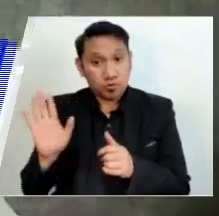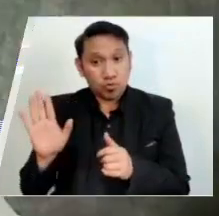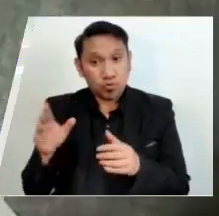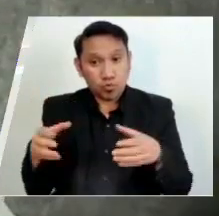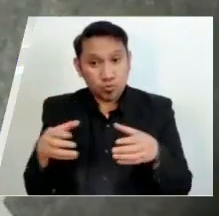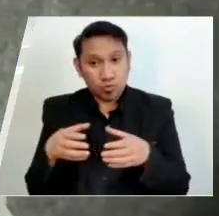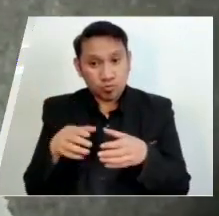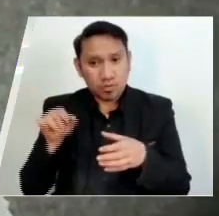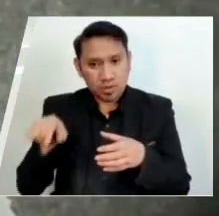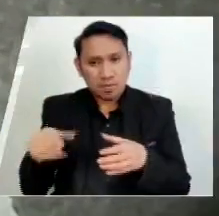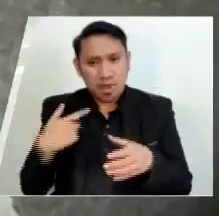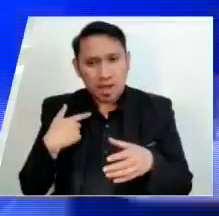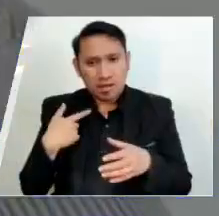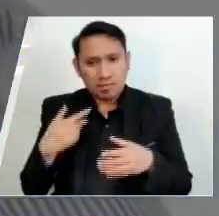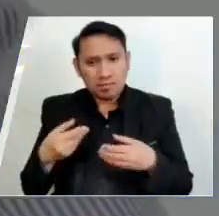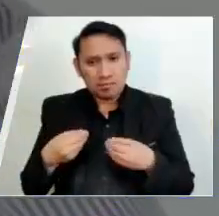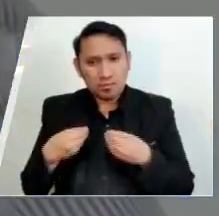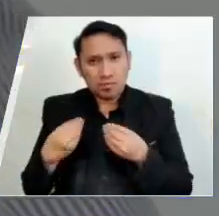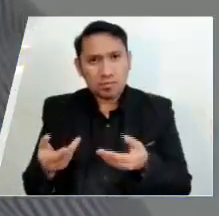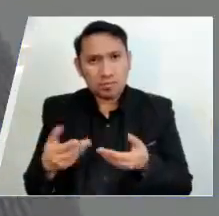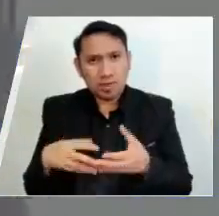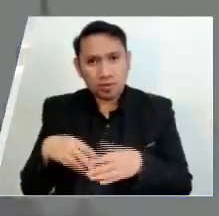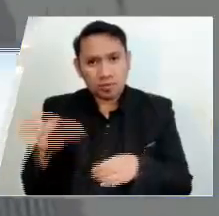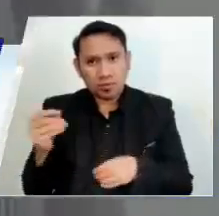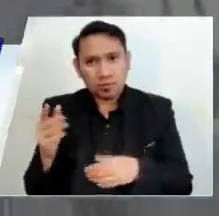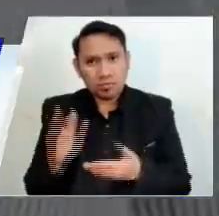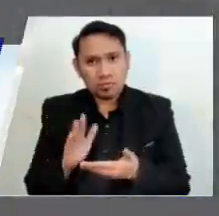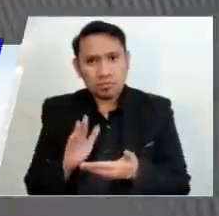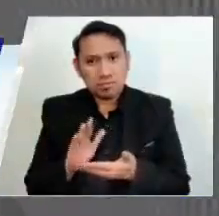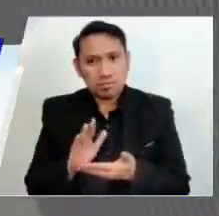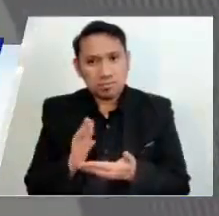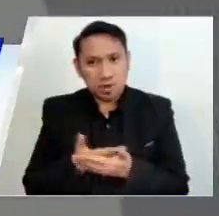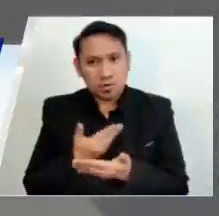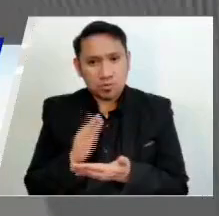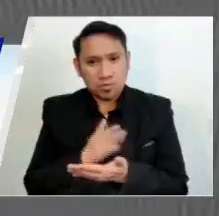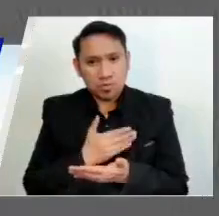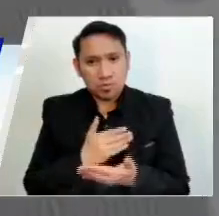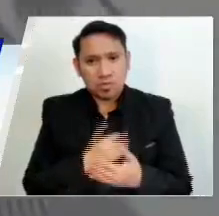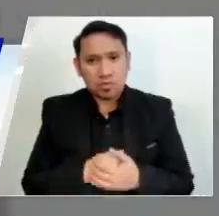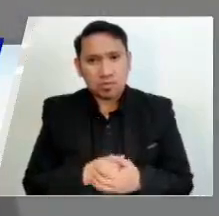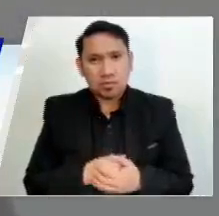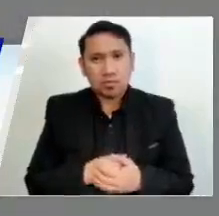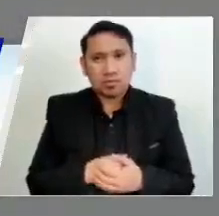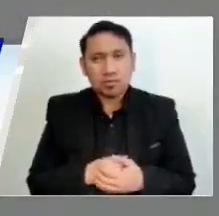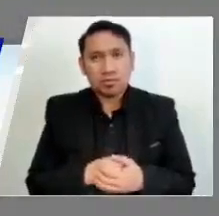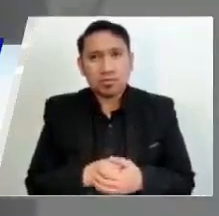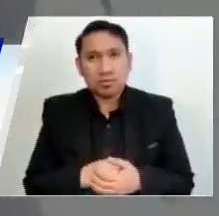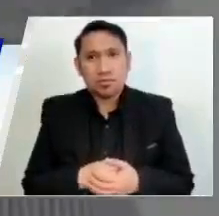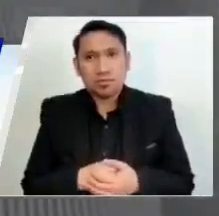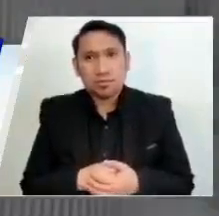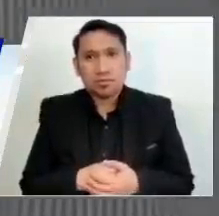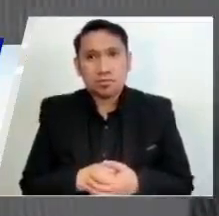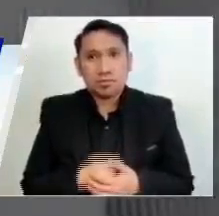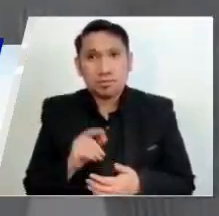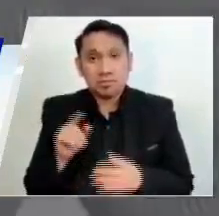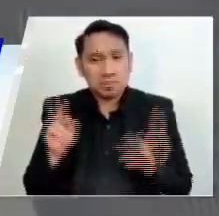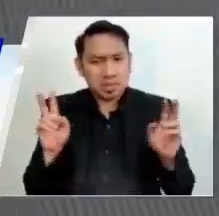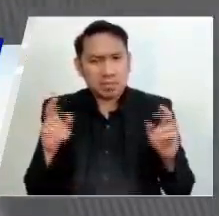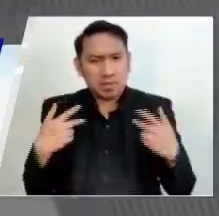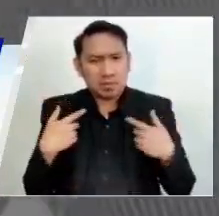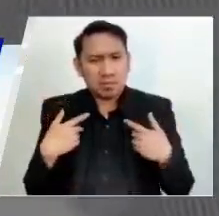You. Ngayong buwan naman, ilalabas ang digital single na No More Ma Boy ng K-pop subunit